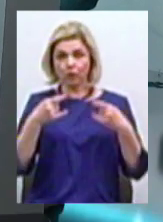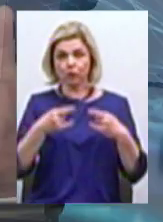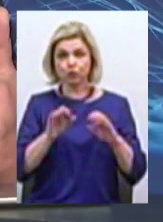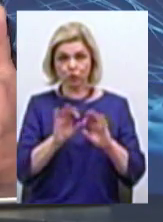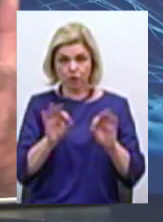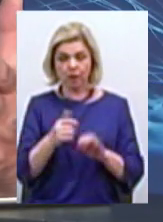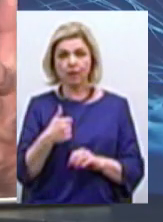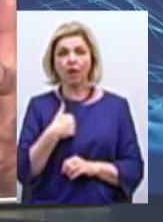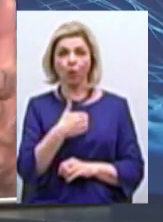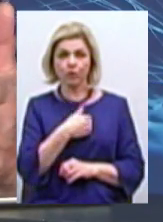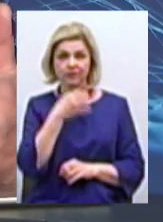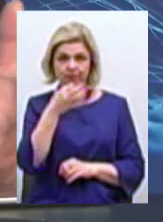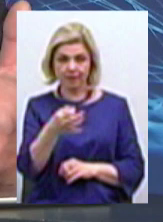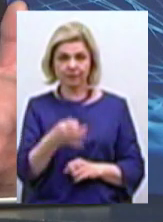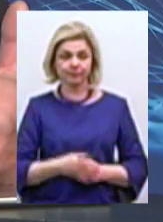насамперед сказати те, що